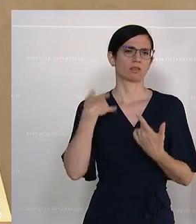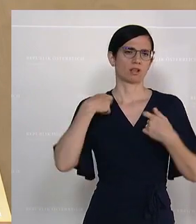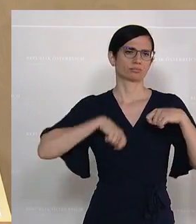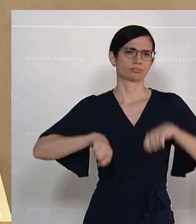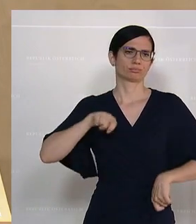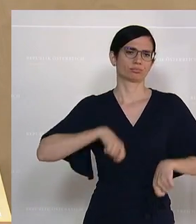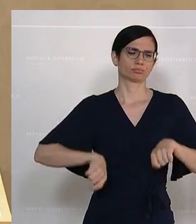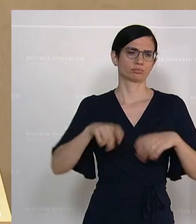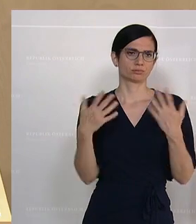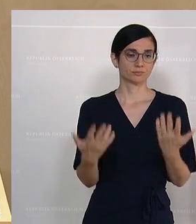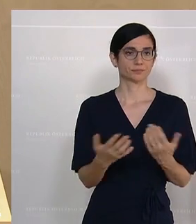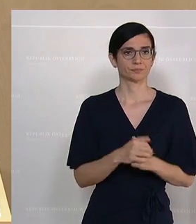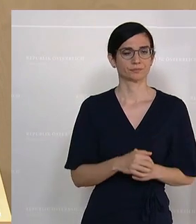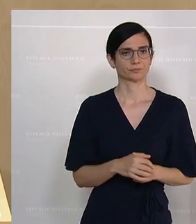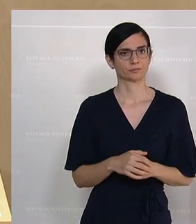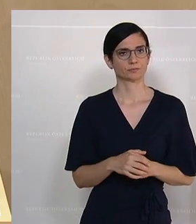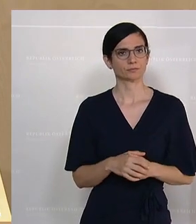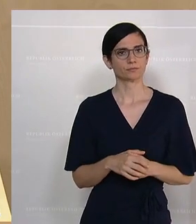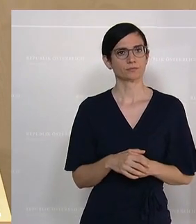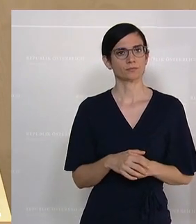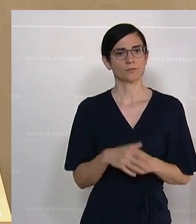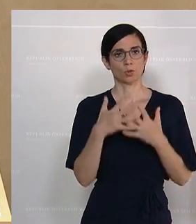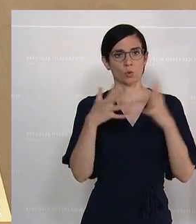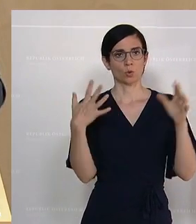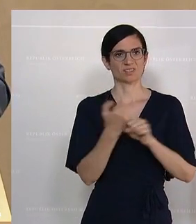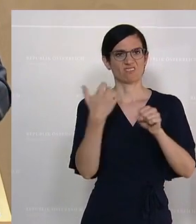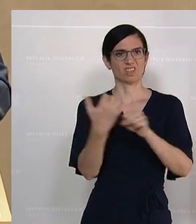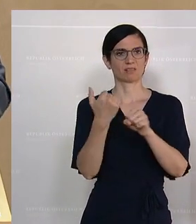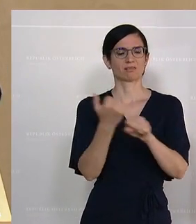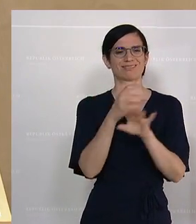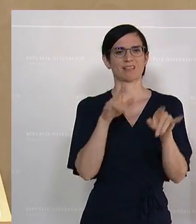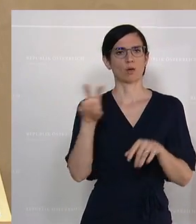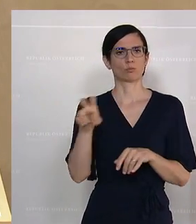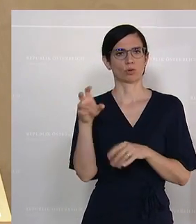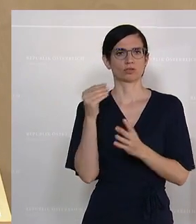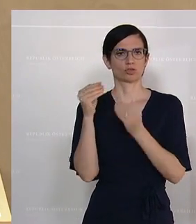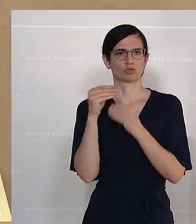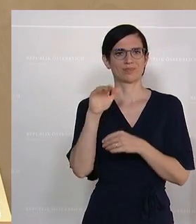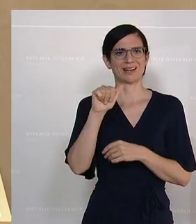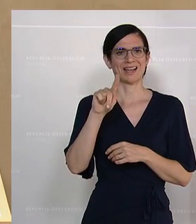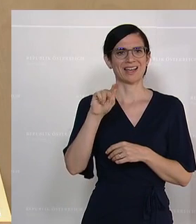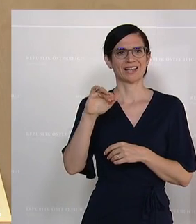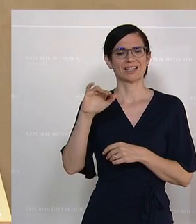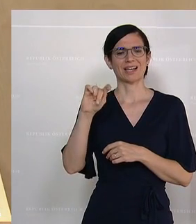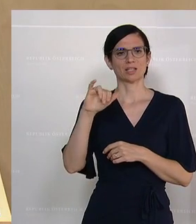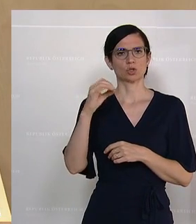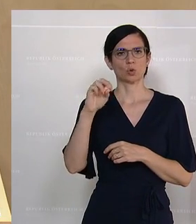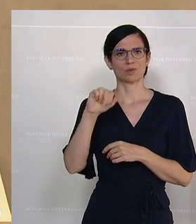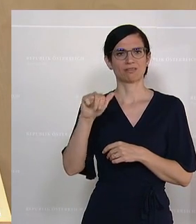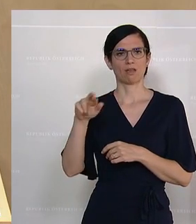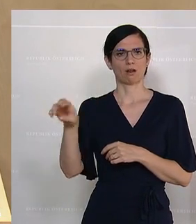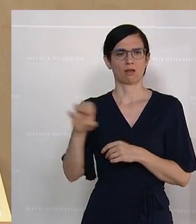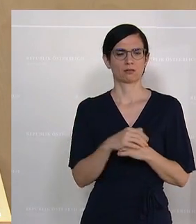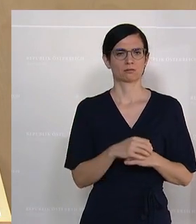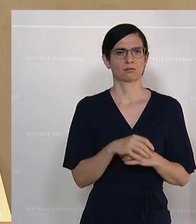umsetzen können in ihren unternehmen und die großen gewinner sind die aktionäre und wenn wir das zusammenfassend auch noch auf den punkt bringen